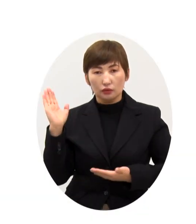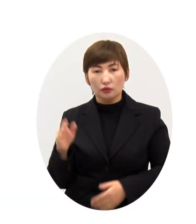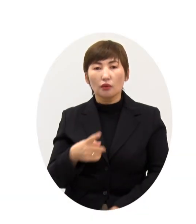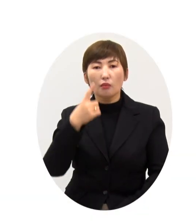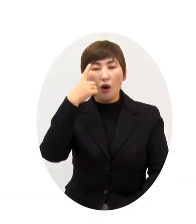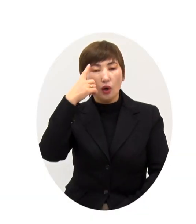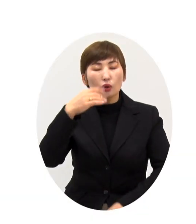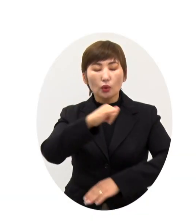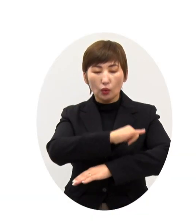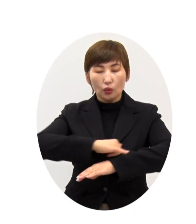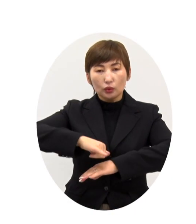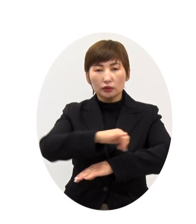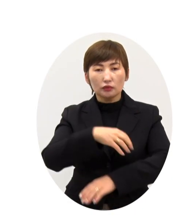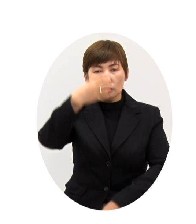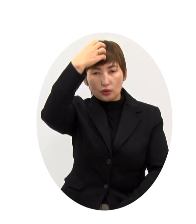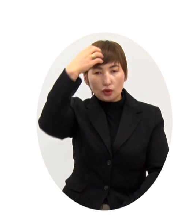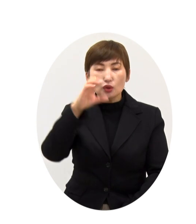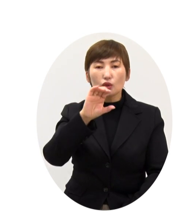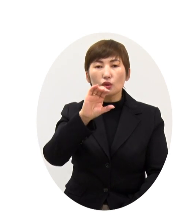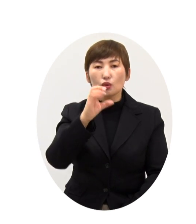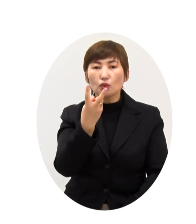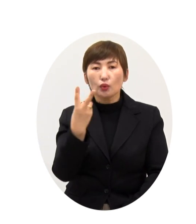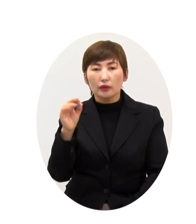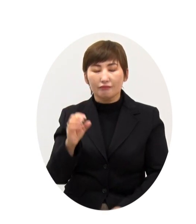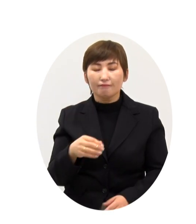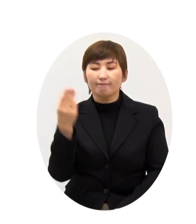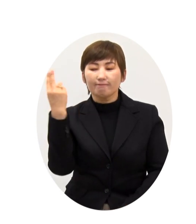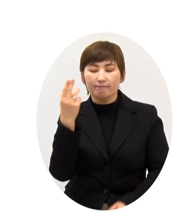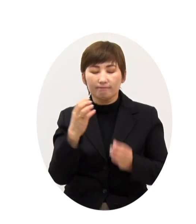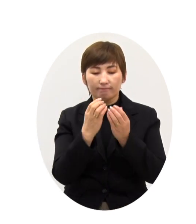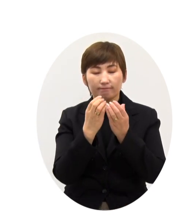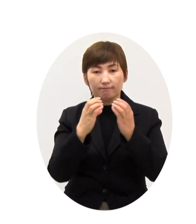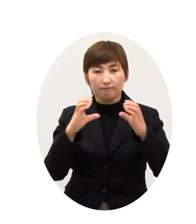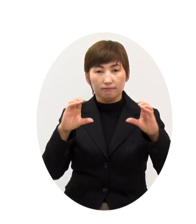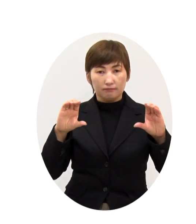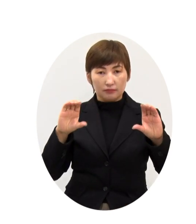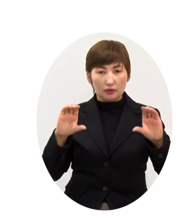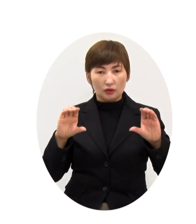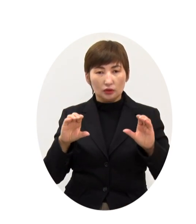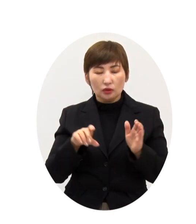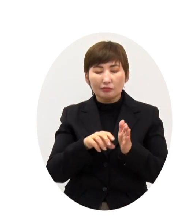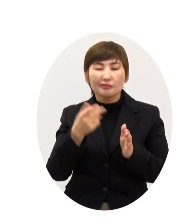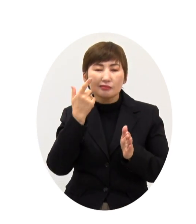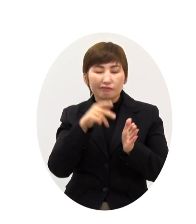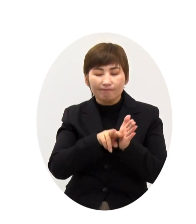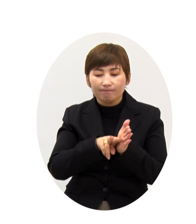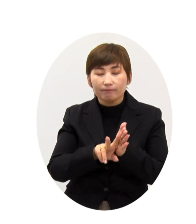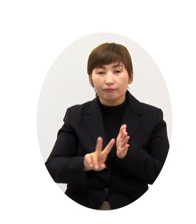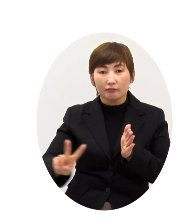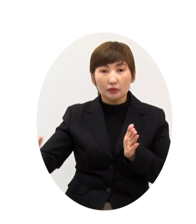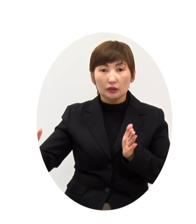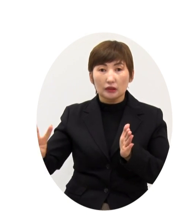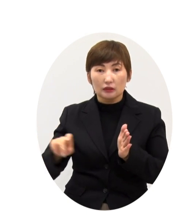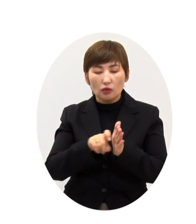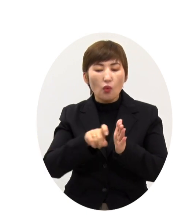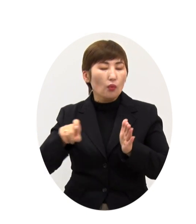Монгол улсын төрийн сүлд нь ариун цагаан өнгийн бадам цэцэг суурьтай төгсгөлгүй үргэлжлэн дэлгэрэх түмэн